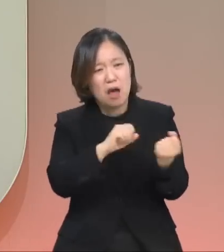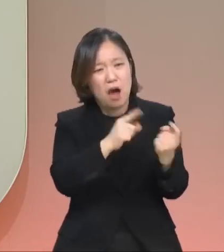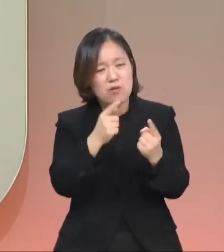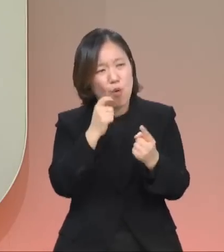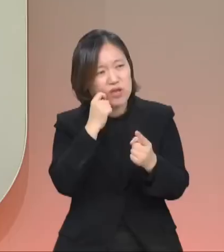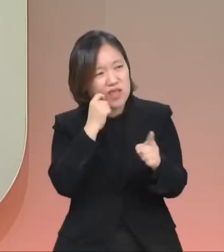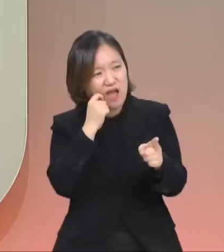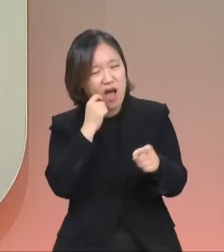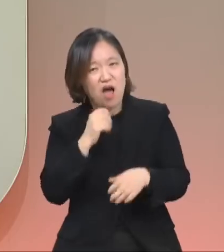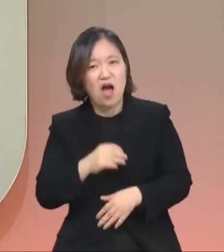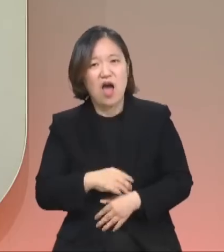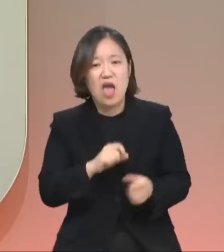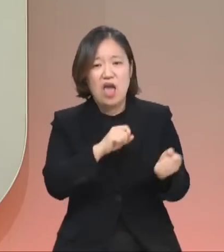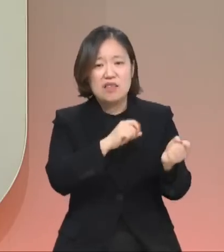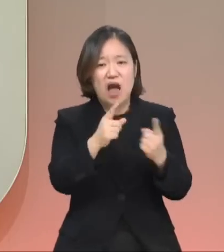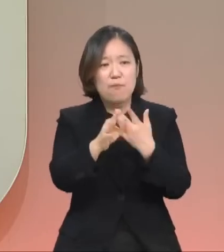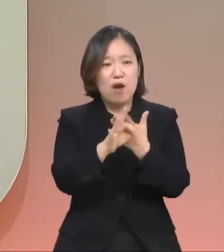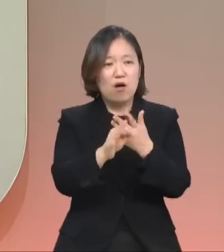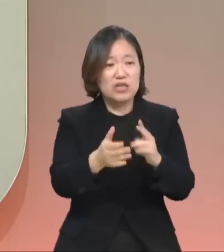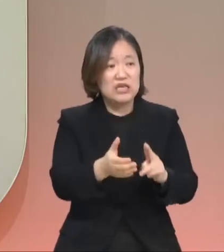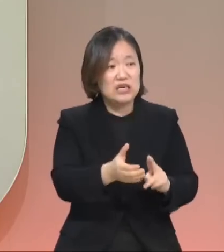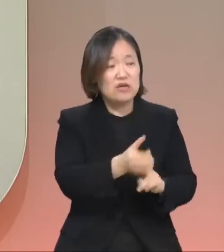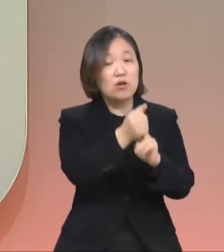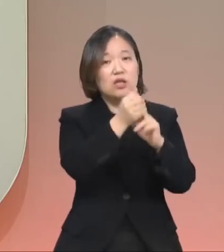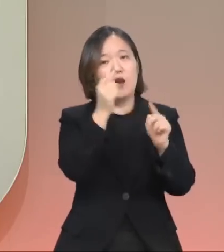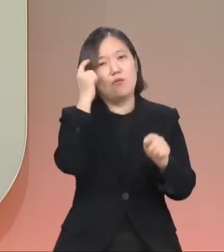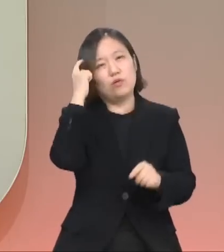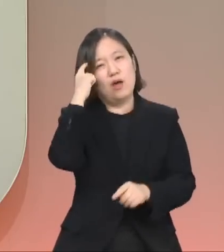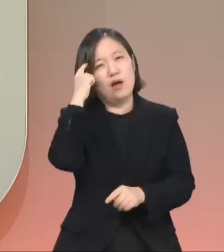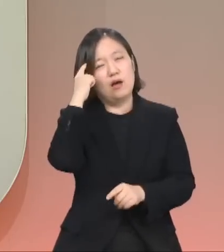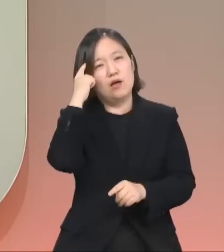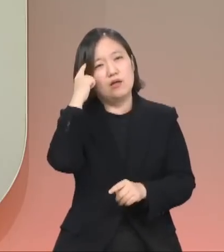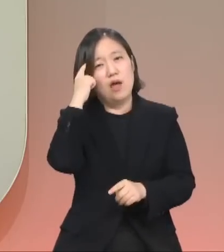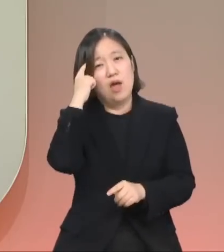생각할 정도로 상황이 심각했다는 거죠